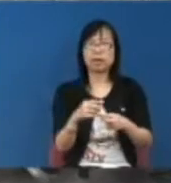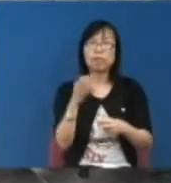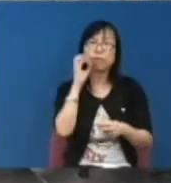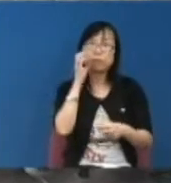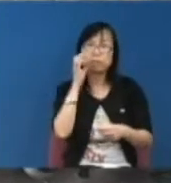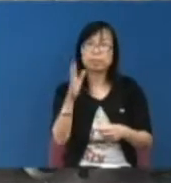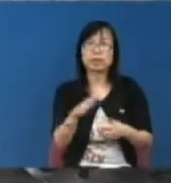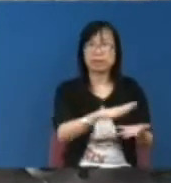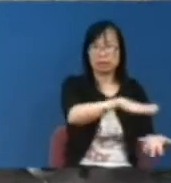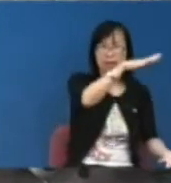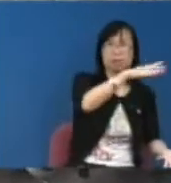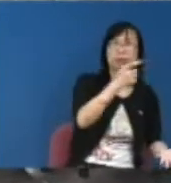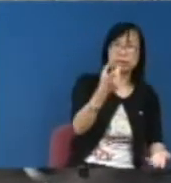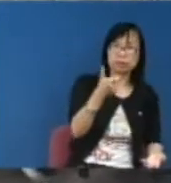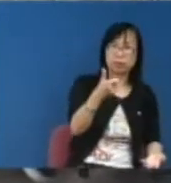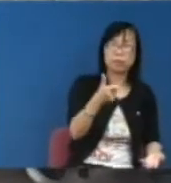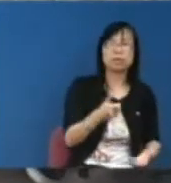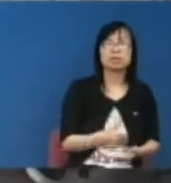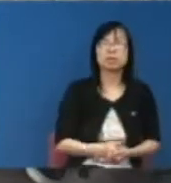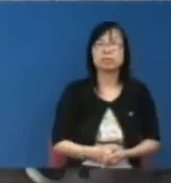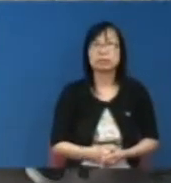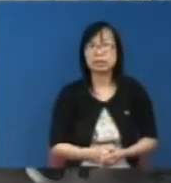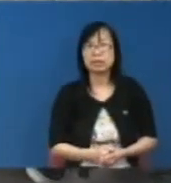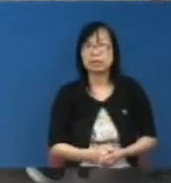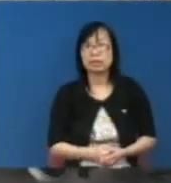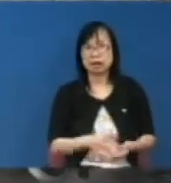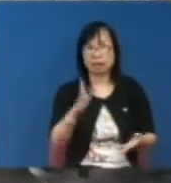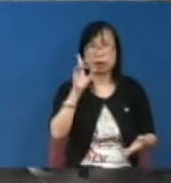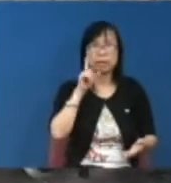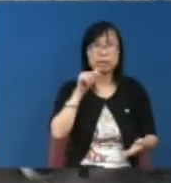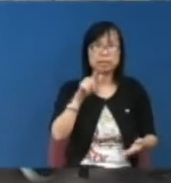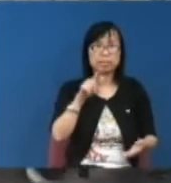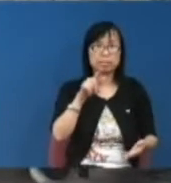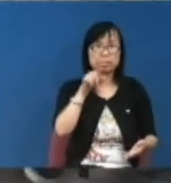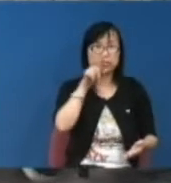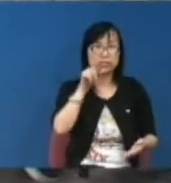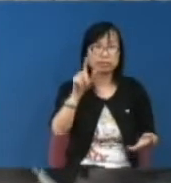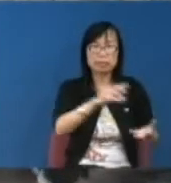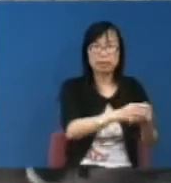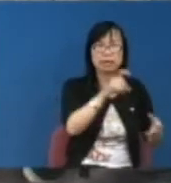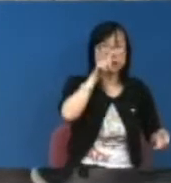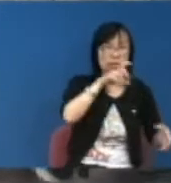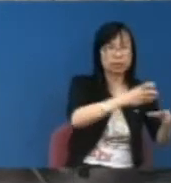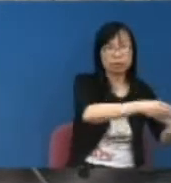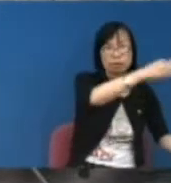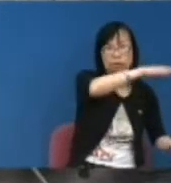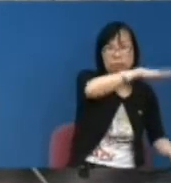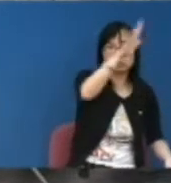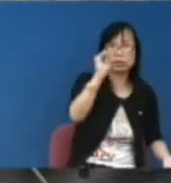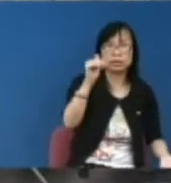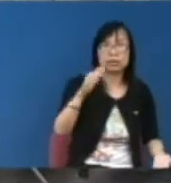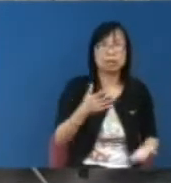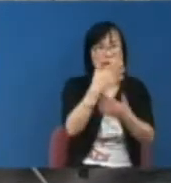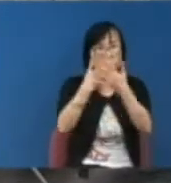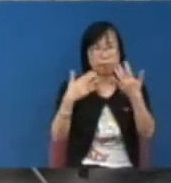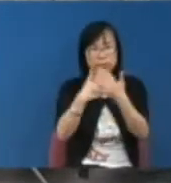應該都幾經濟啦。 係啦， 係啦， 都可能一啲纖維鋼都可以處理到。 都可以㗎啦， 係 啦。 咁其實個 size 同咧，我諗可能啲網友都